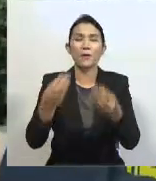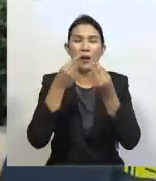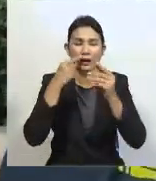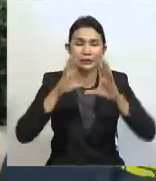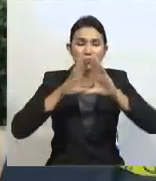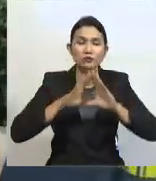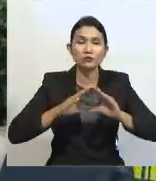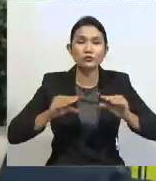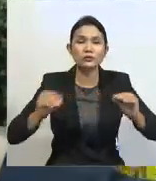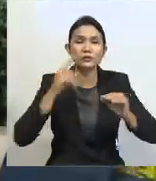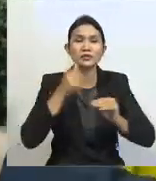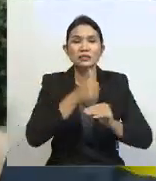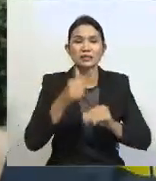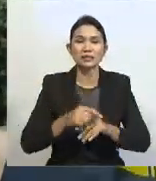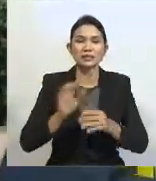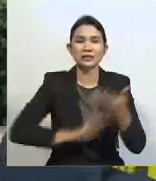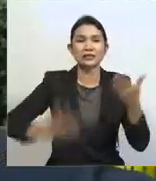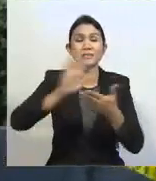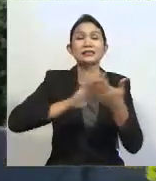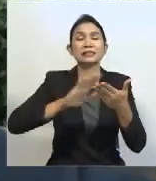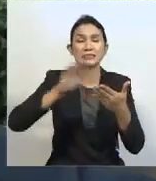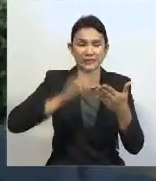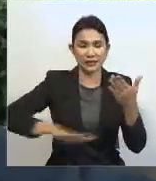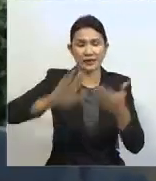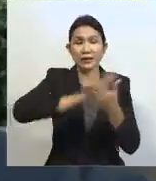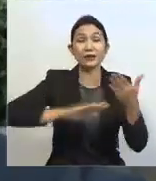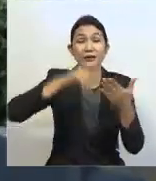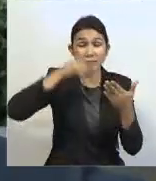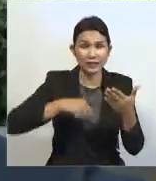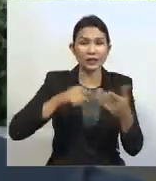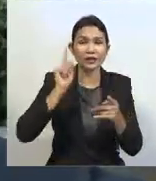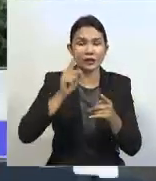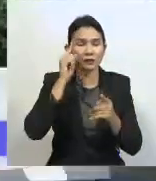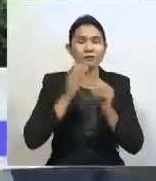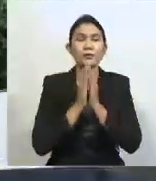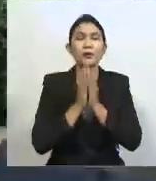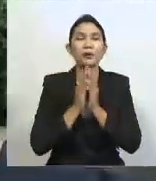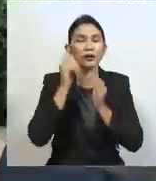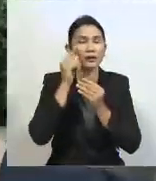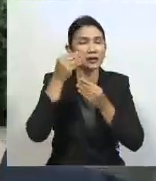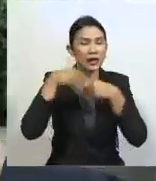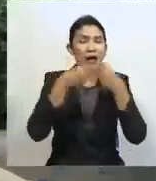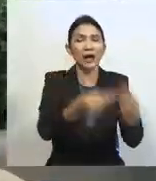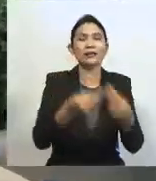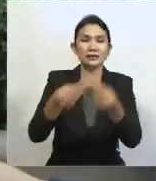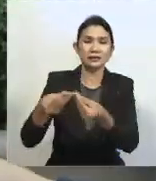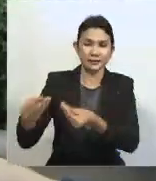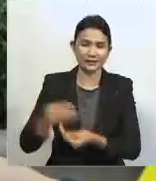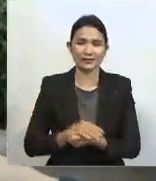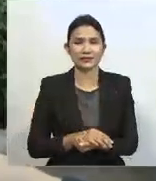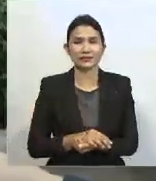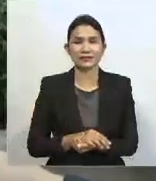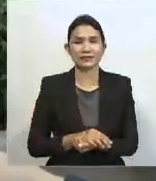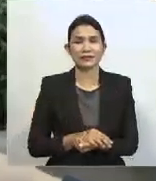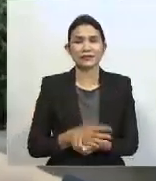ขก็คือในบ้านเมืองเราก็คือต้องอธิษฐานเผื่อซึ่งกันและกันอะไรอย่างเงี้ยค่ะอย